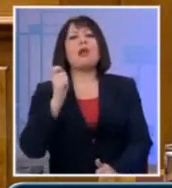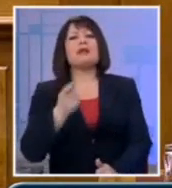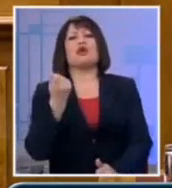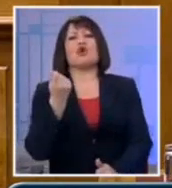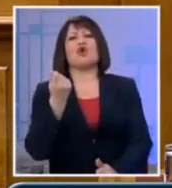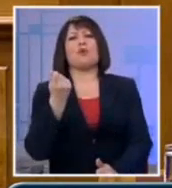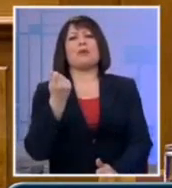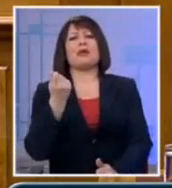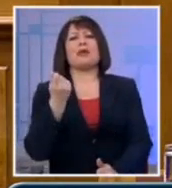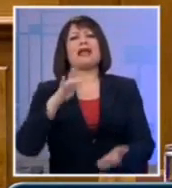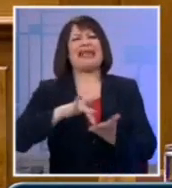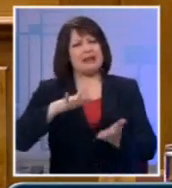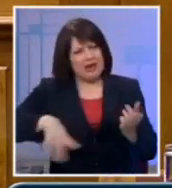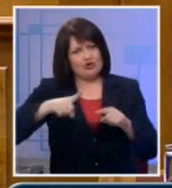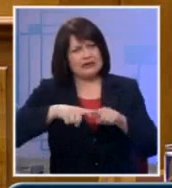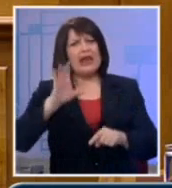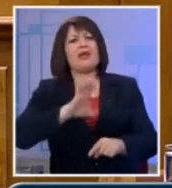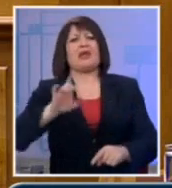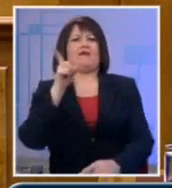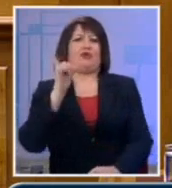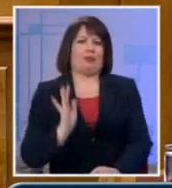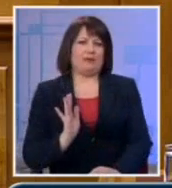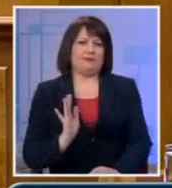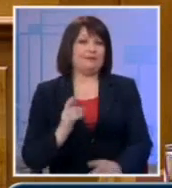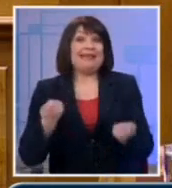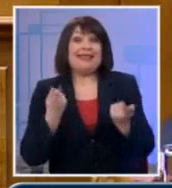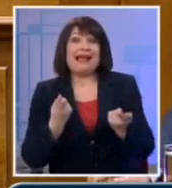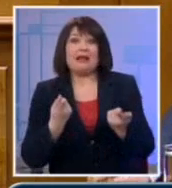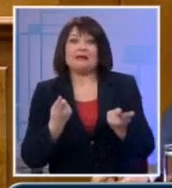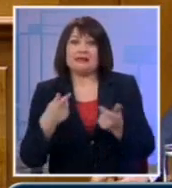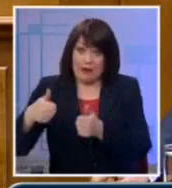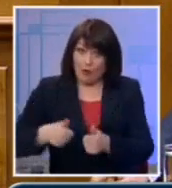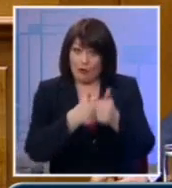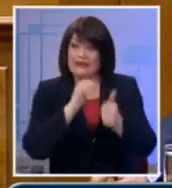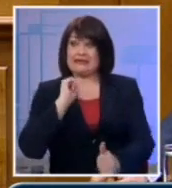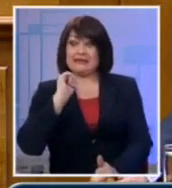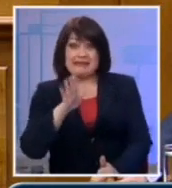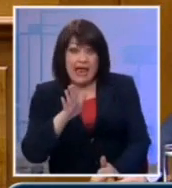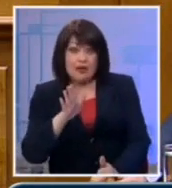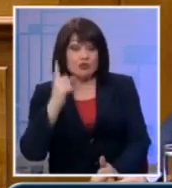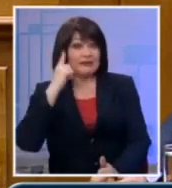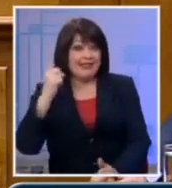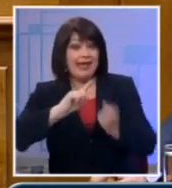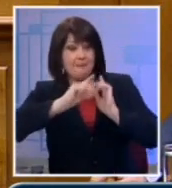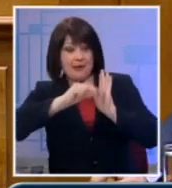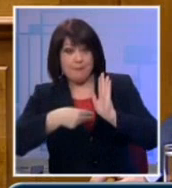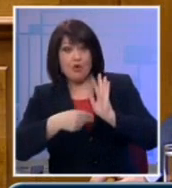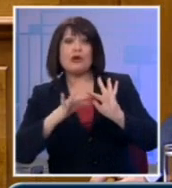οικονομικών κέντρων σε Ελλάδα και Ευρώπη? Ως φερέφωνα των εμπνευστών του μνημονίου?